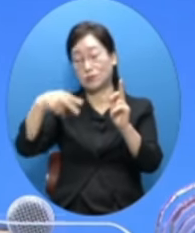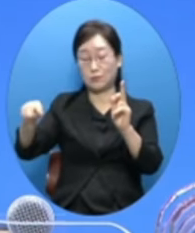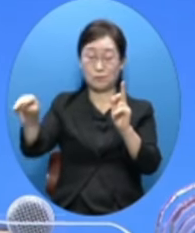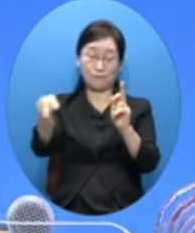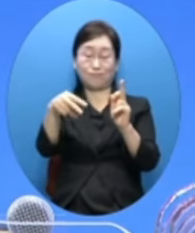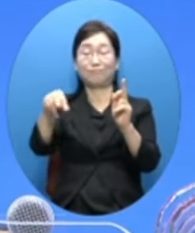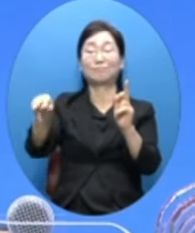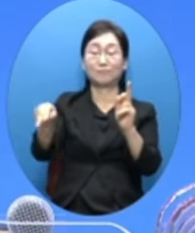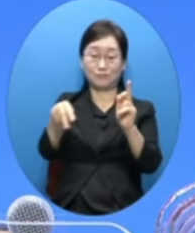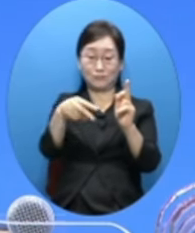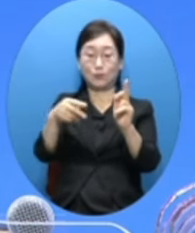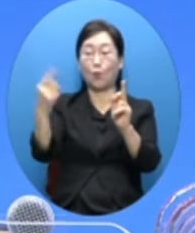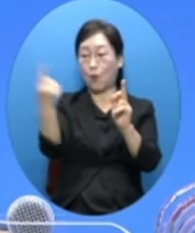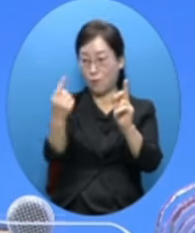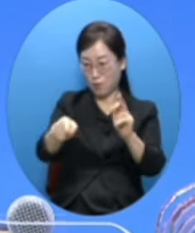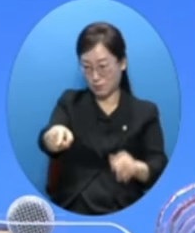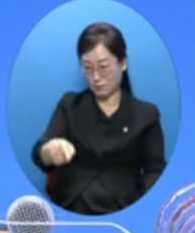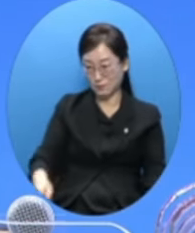취한 사람이 올라와가지고